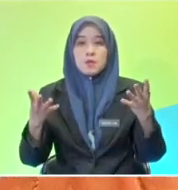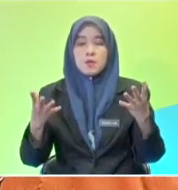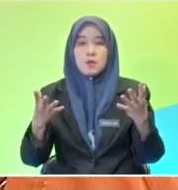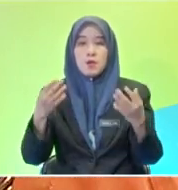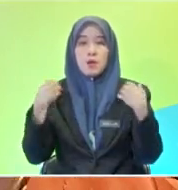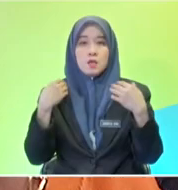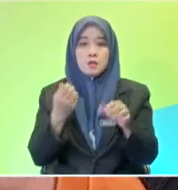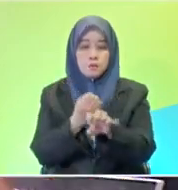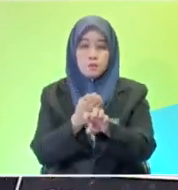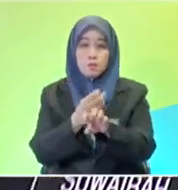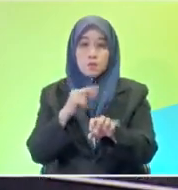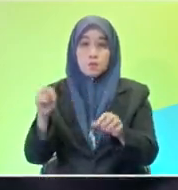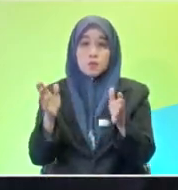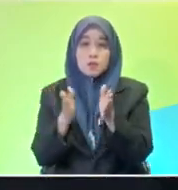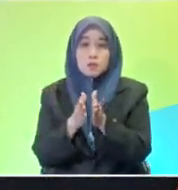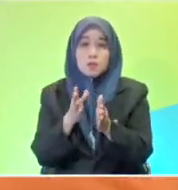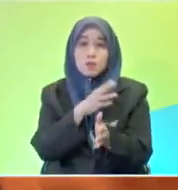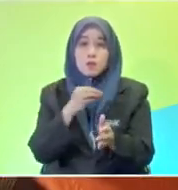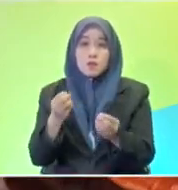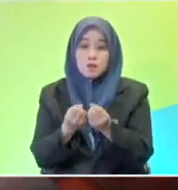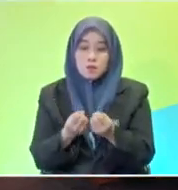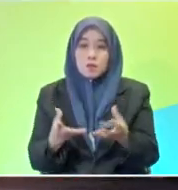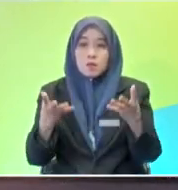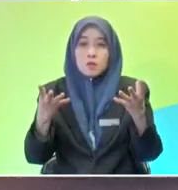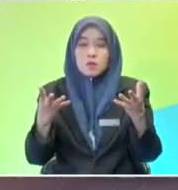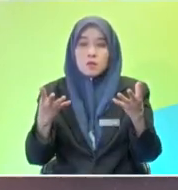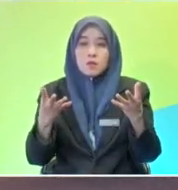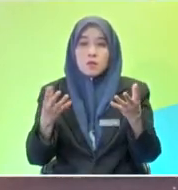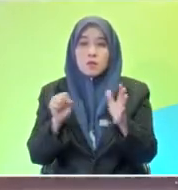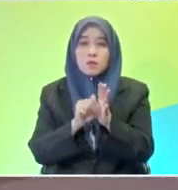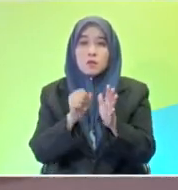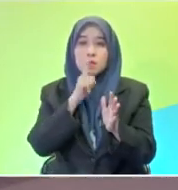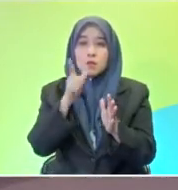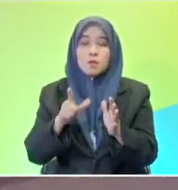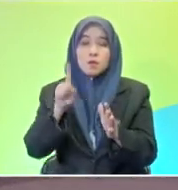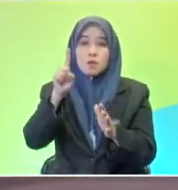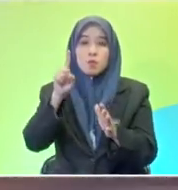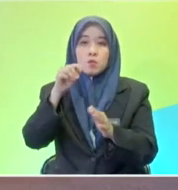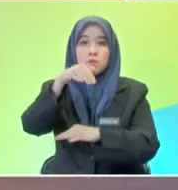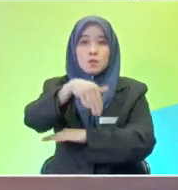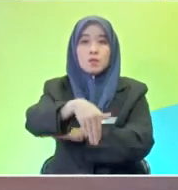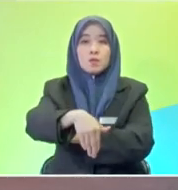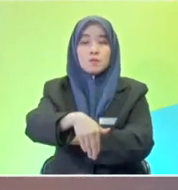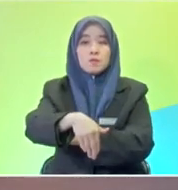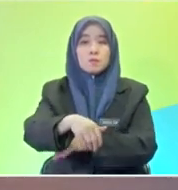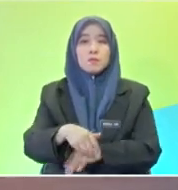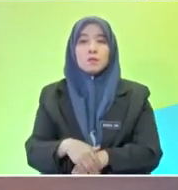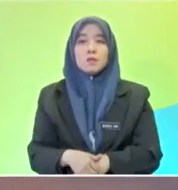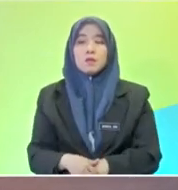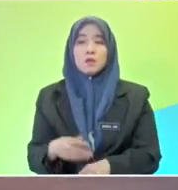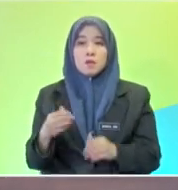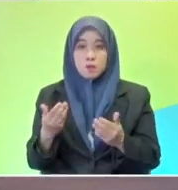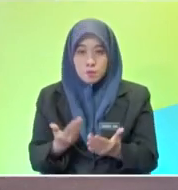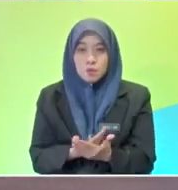di sini. Okey. Ini saya telah biarkan selama semalamanlah. Semalaman. Jadi, baru dah nampak.